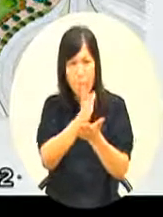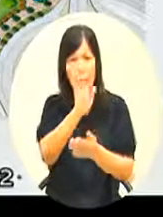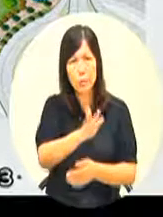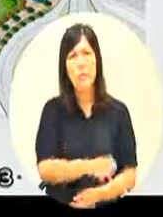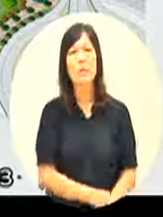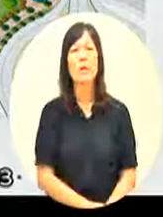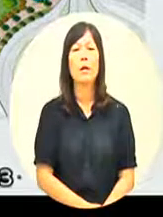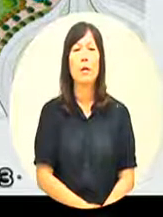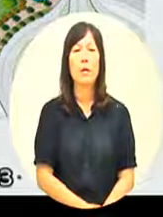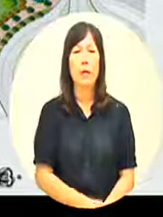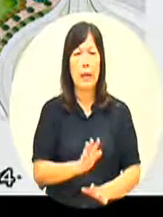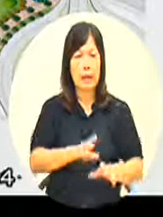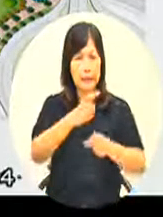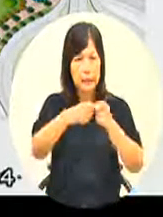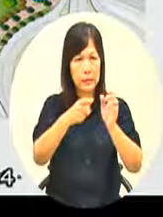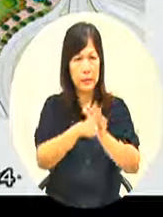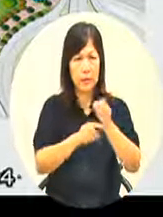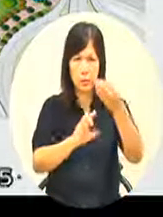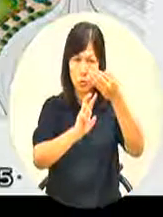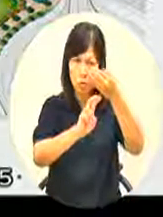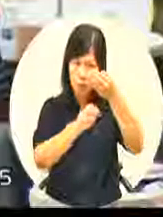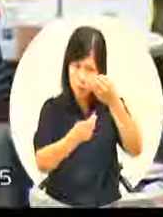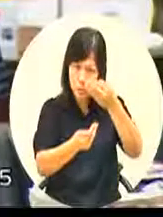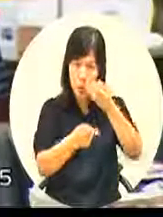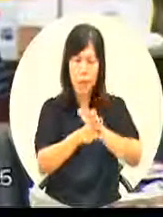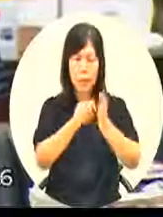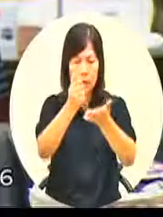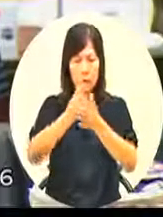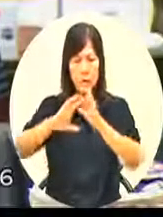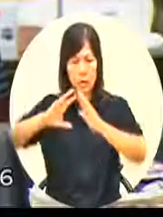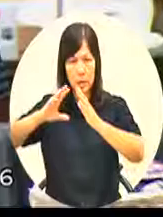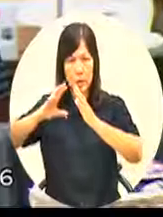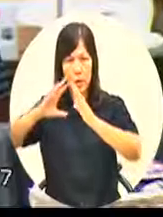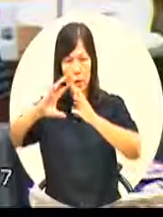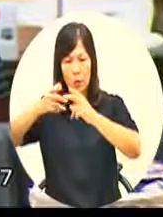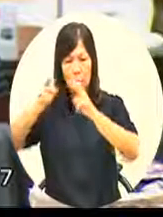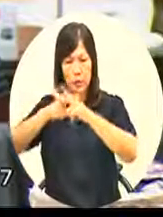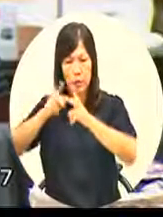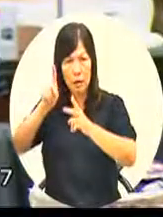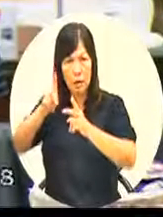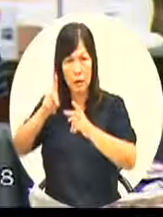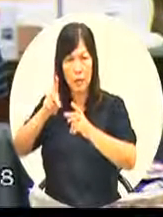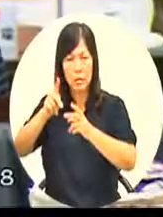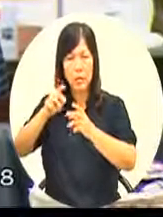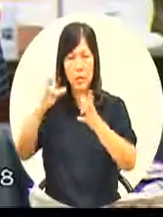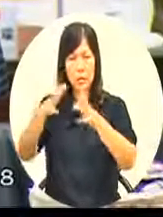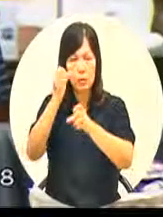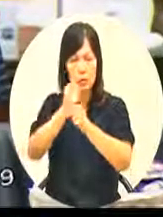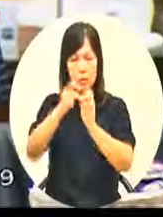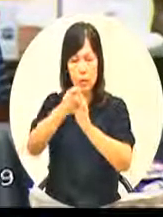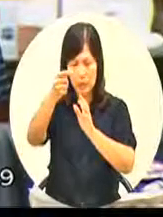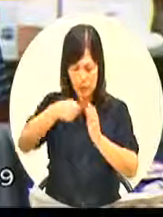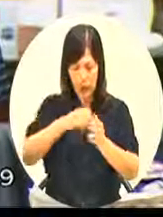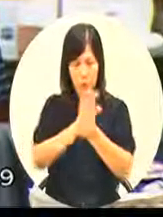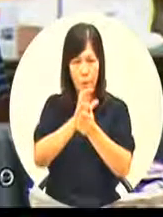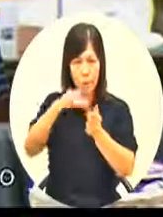所以说在今年的9月29号，我特别有请我们国小科的同仁好到我服务处来，那我也有